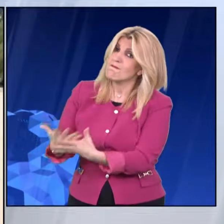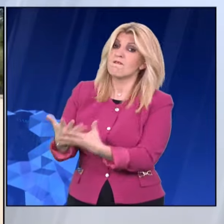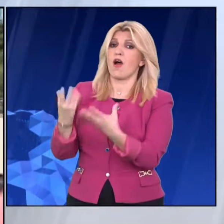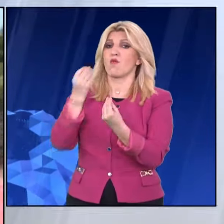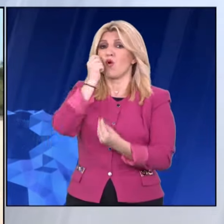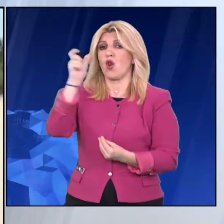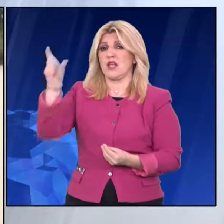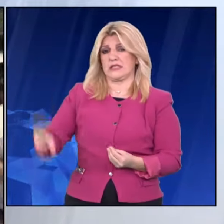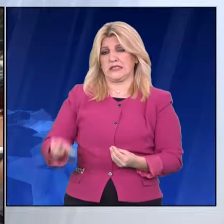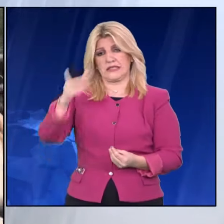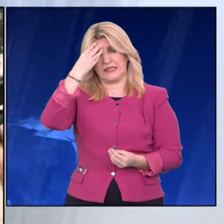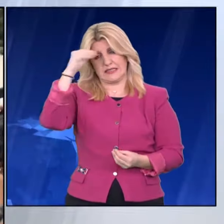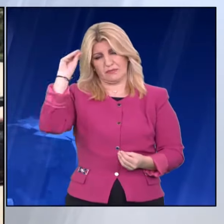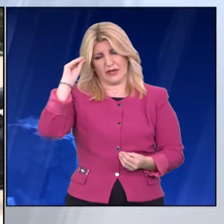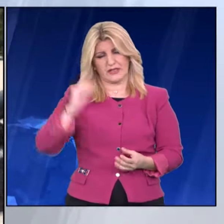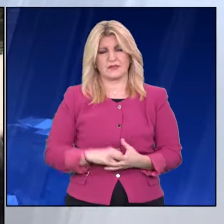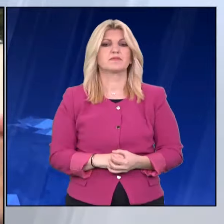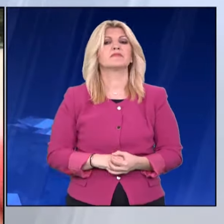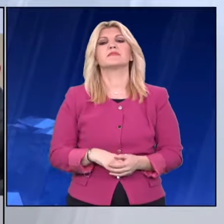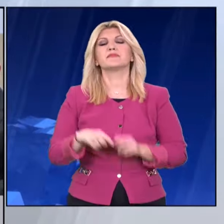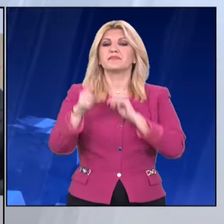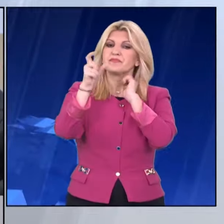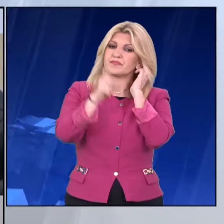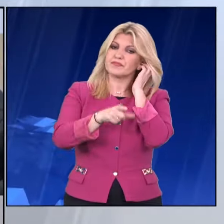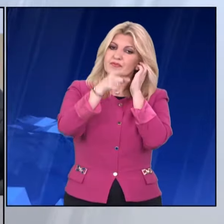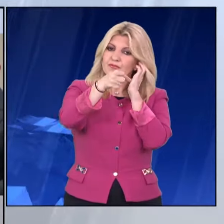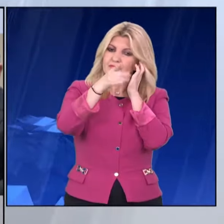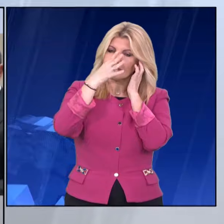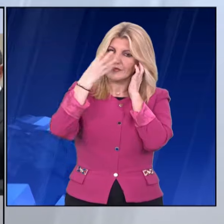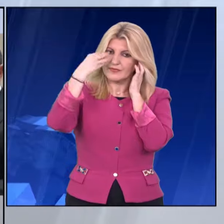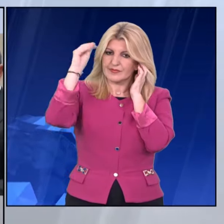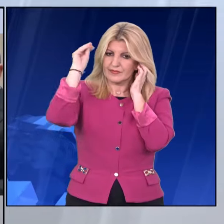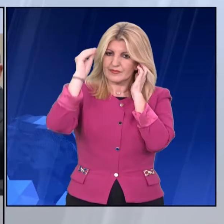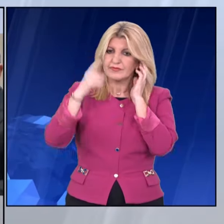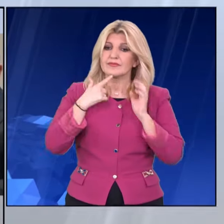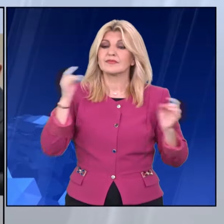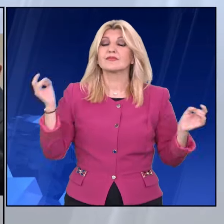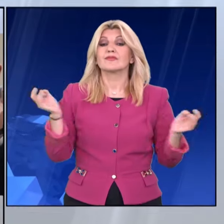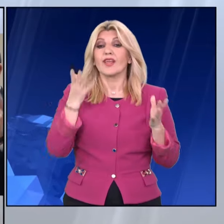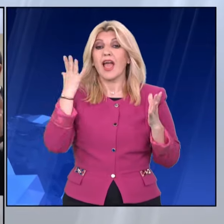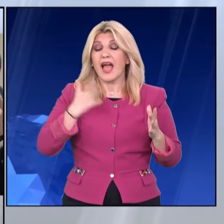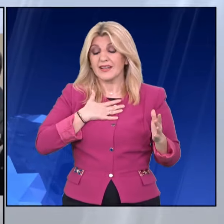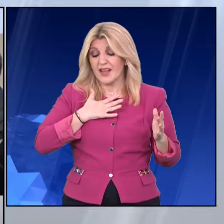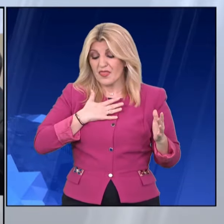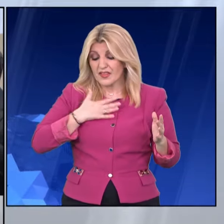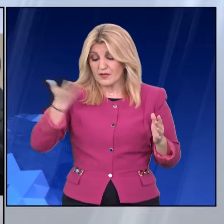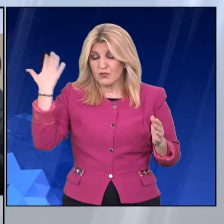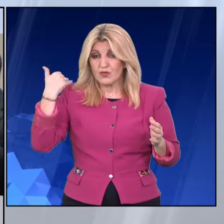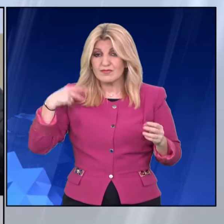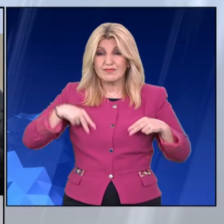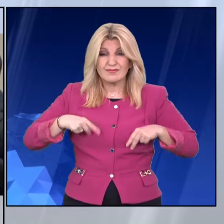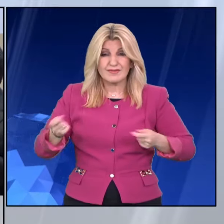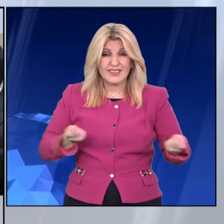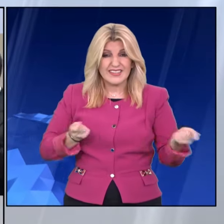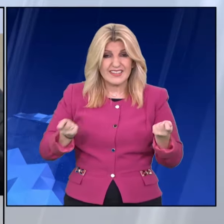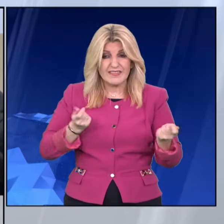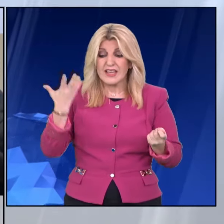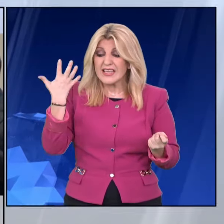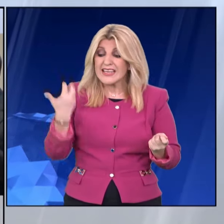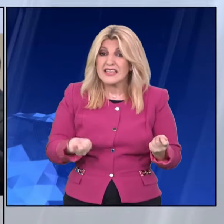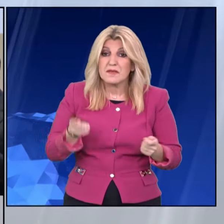του δημόσια ομιλία μετά την παραίτησή του από την Προεδρία του ΣΥΡΙΖΑ. Αν την περίοδο της δικής μου διακυβέρνησης υπήρχε ψήφισμα του Ευρωπαϊκού